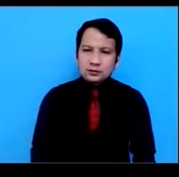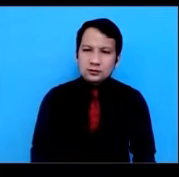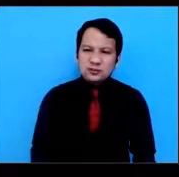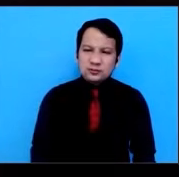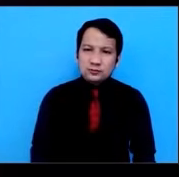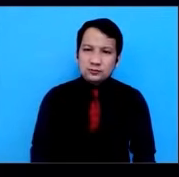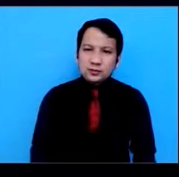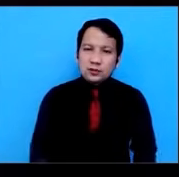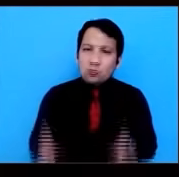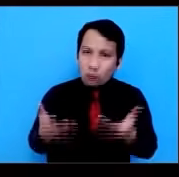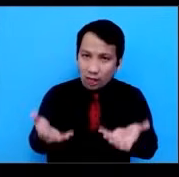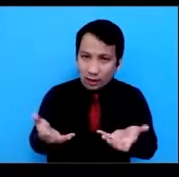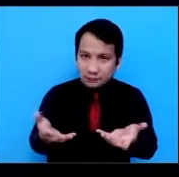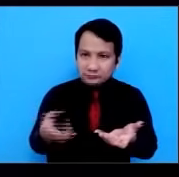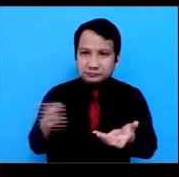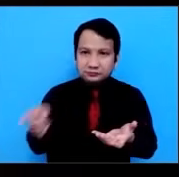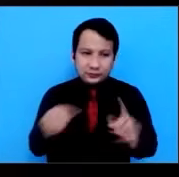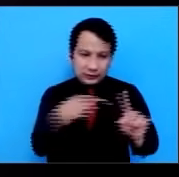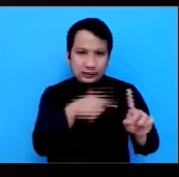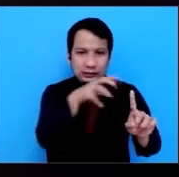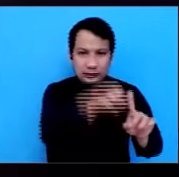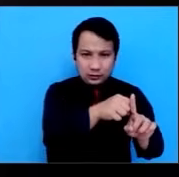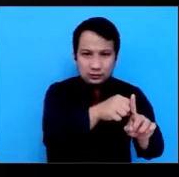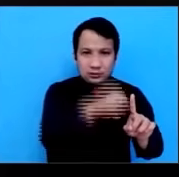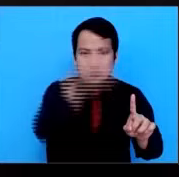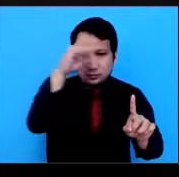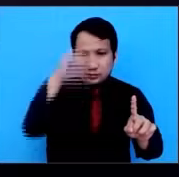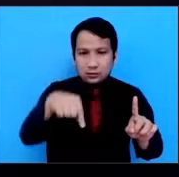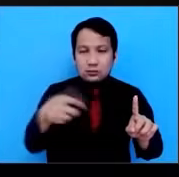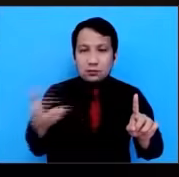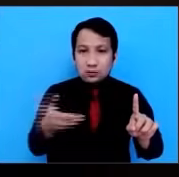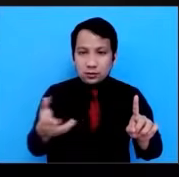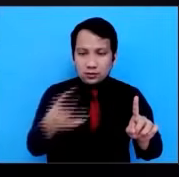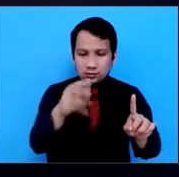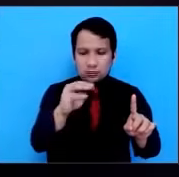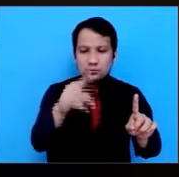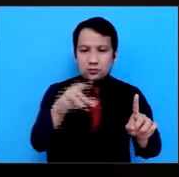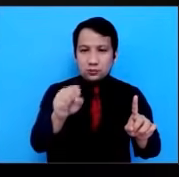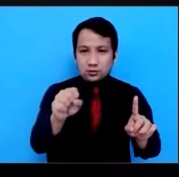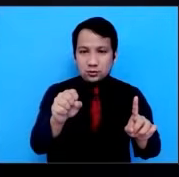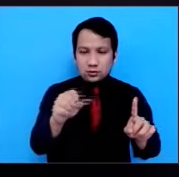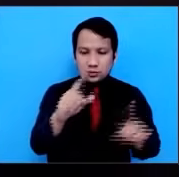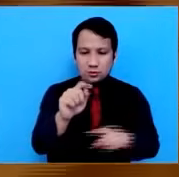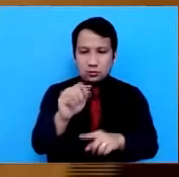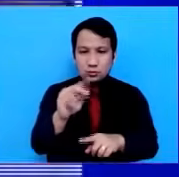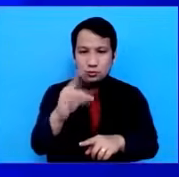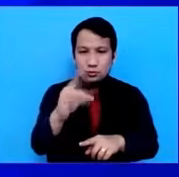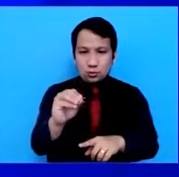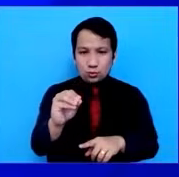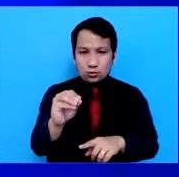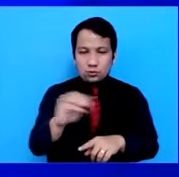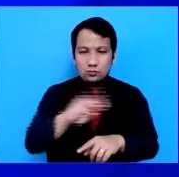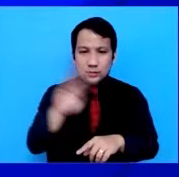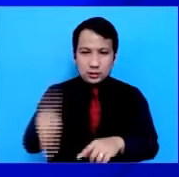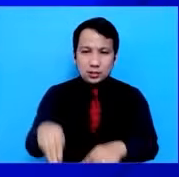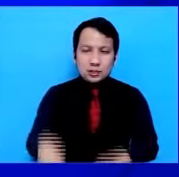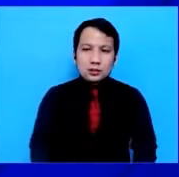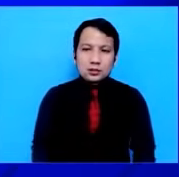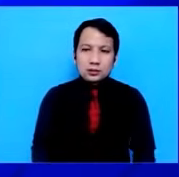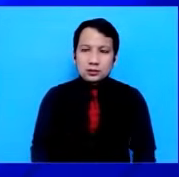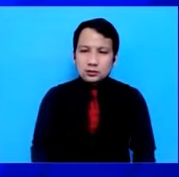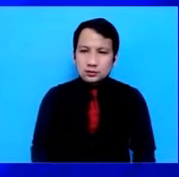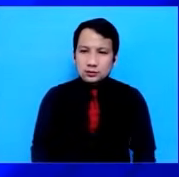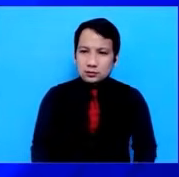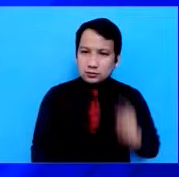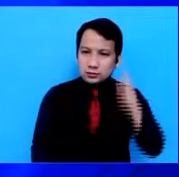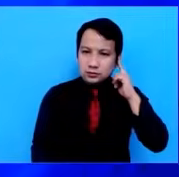Wala nang palag ang lalaking ito ng damputi ng mga operatiba ng MPD sa operasyon nila sa Tondo, Maynila kagabi. Suspek si Dante Reyes